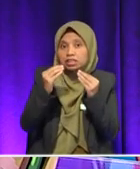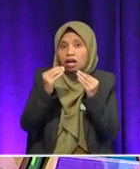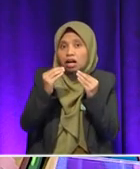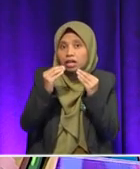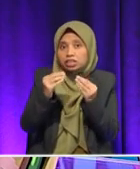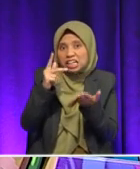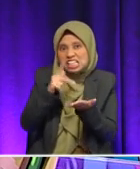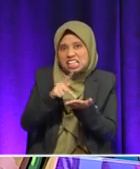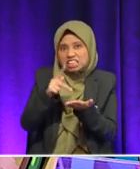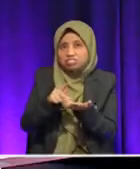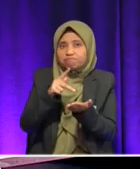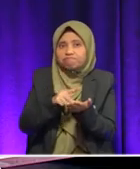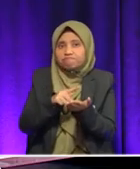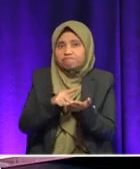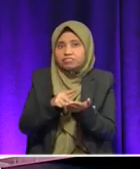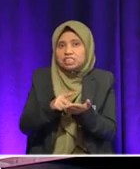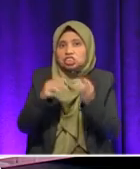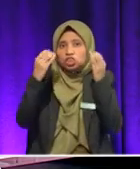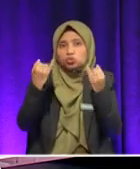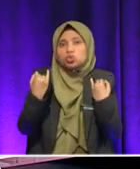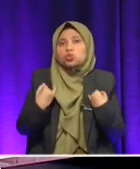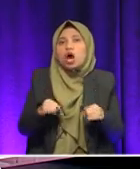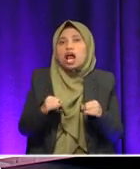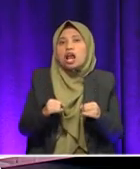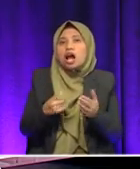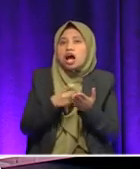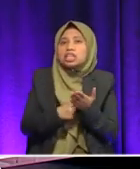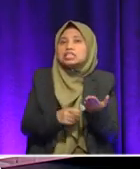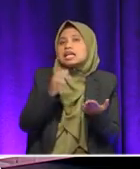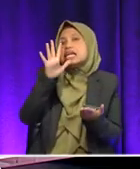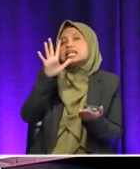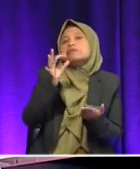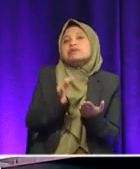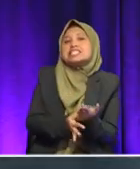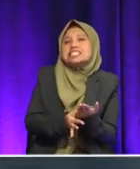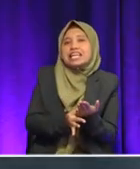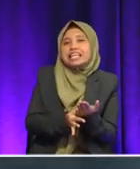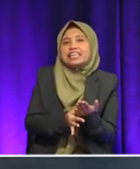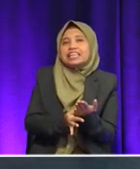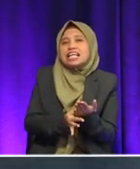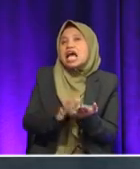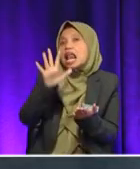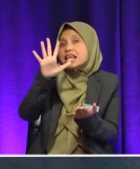tak mahal lah yang ini saya bagini mesin saja lah 5 sih